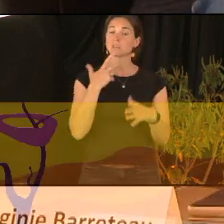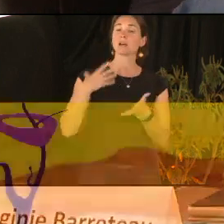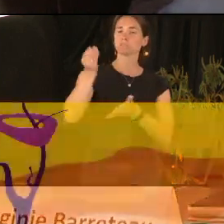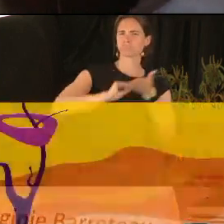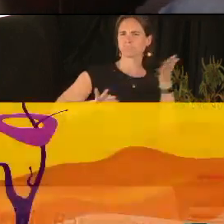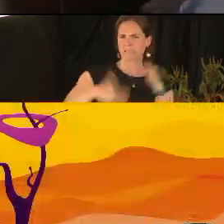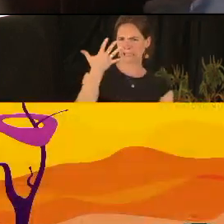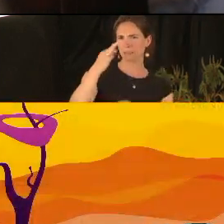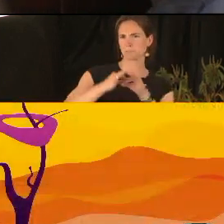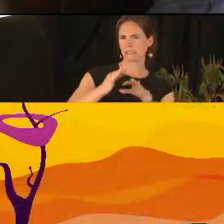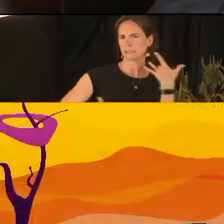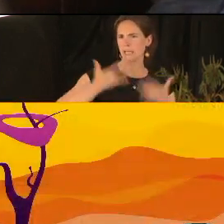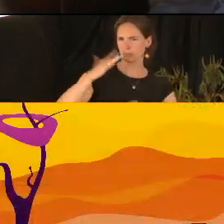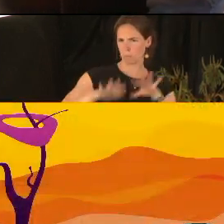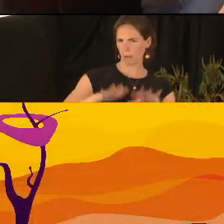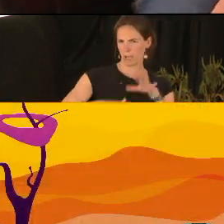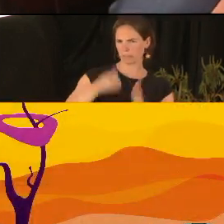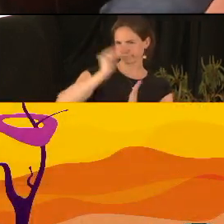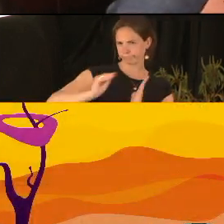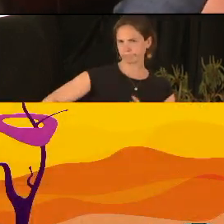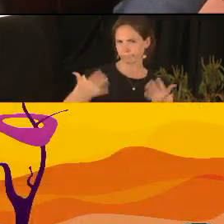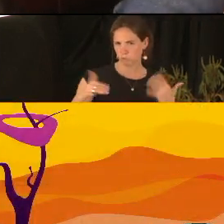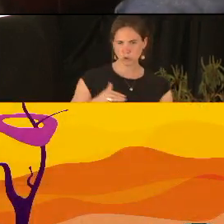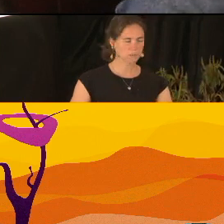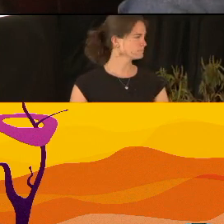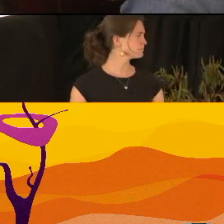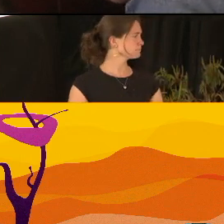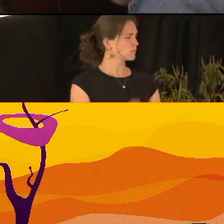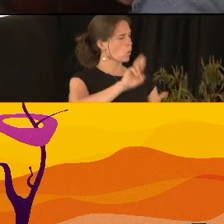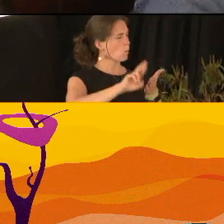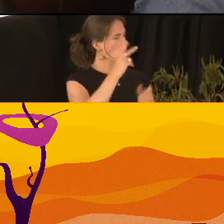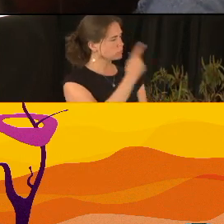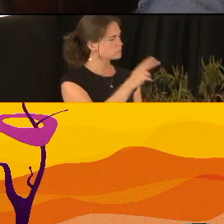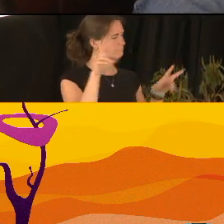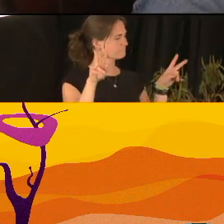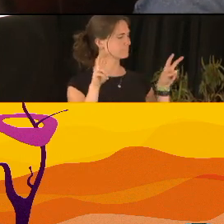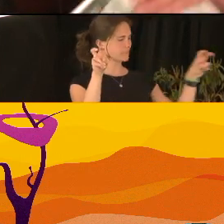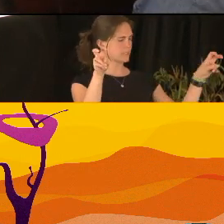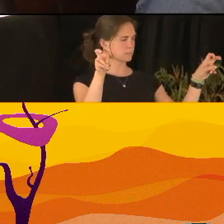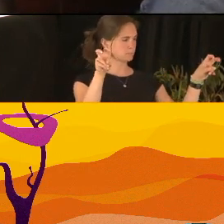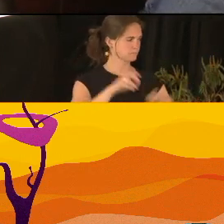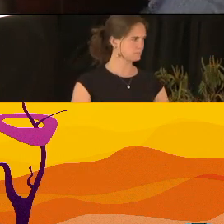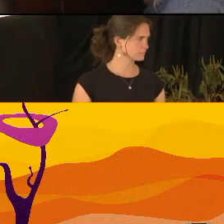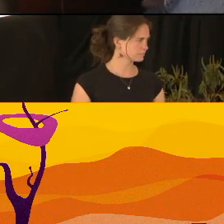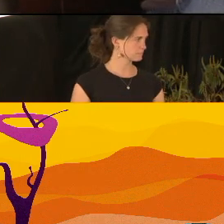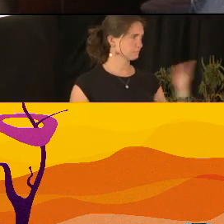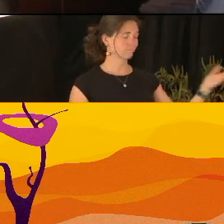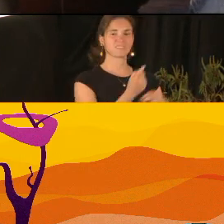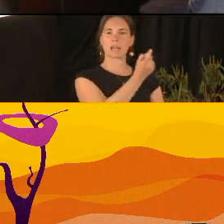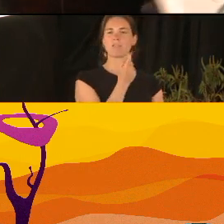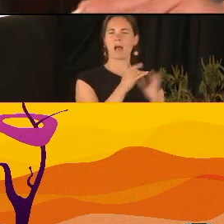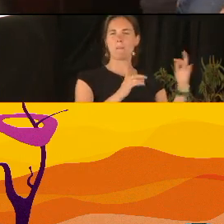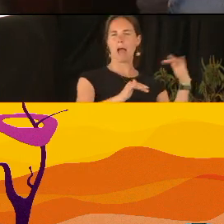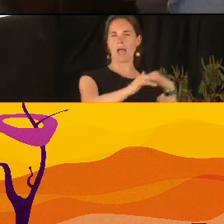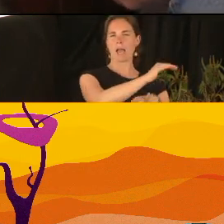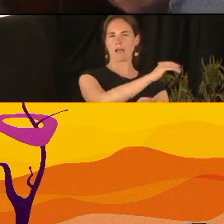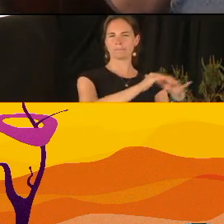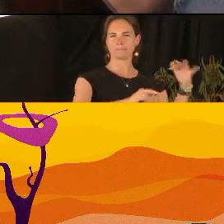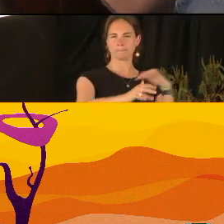pièces de théâtre, je crois. Votre roman s'appelle « Ceux des marais ». C'est publié